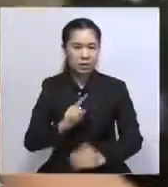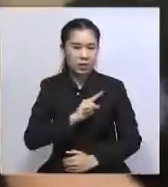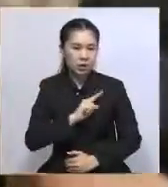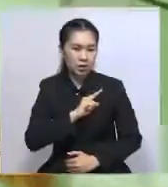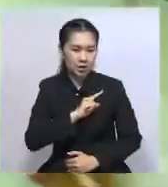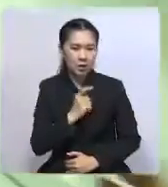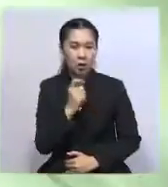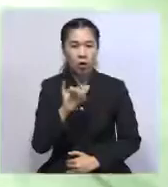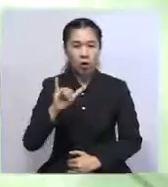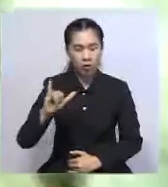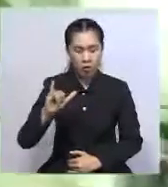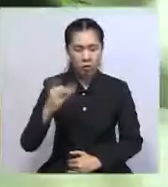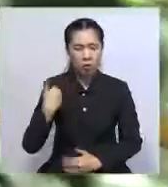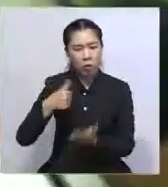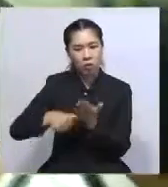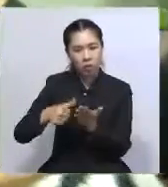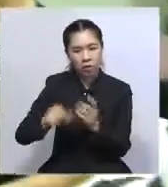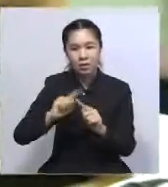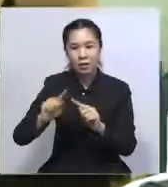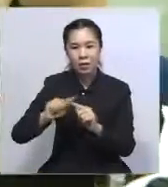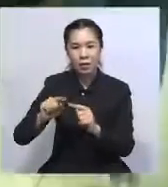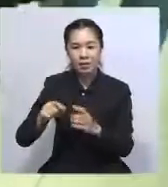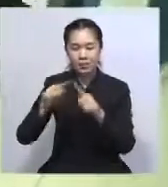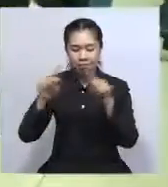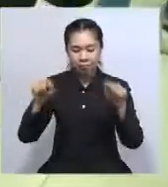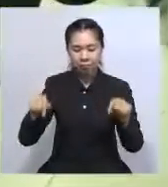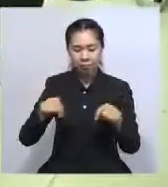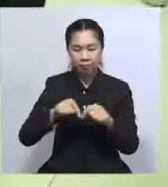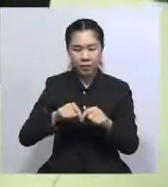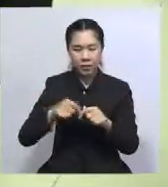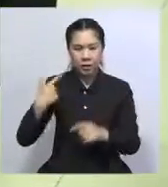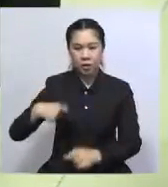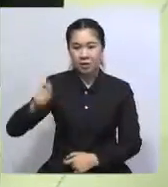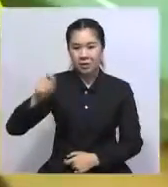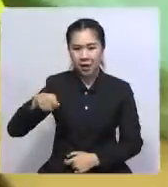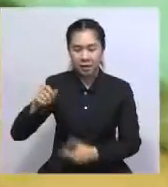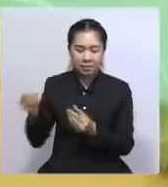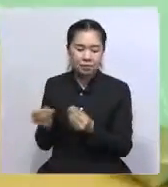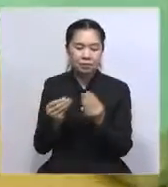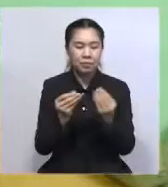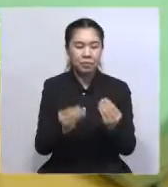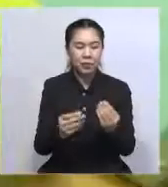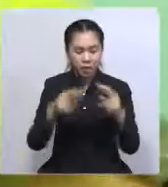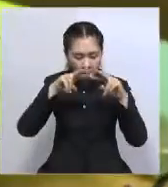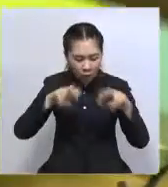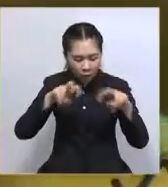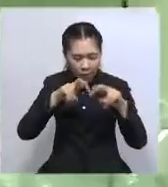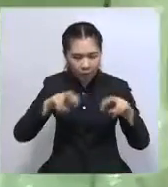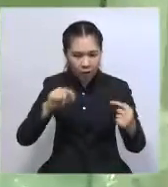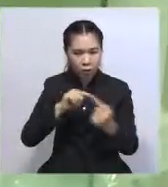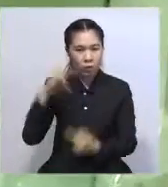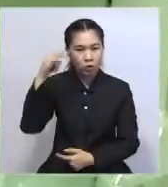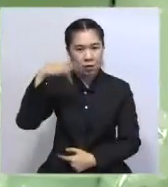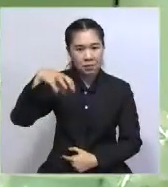ารและยากรมสรรพากรและกรมโรงงานนำหมายสารนะครับเข้าไปตรวจค้นตลาดแอร์พอร์ตหรือตลาดใหม่ดอนเมืองจำนวน